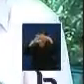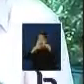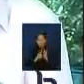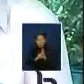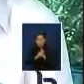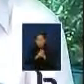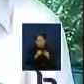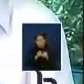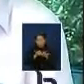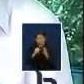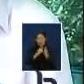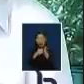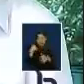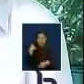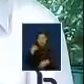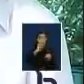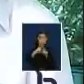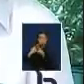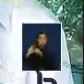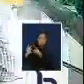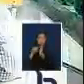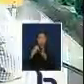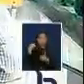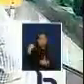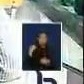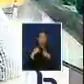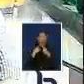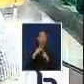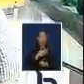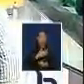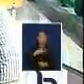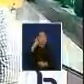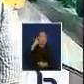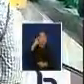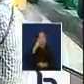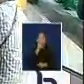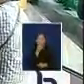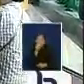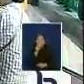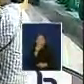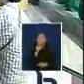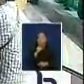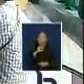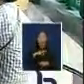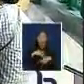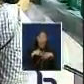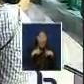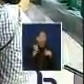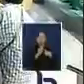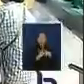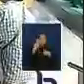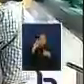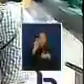รคมือเท้าปากอย่างเดียวนะก็หลายโรคแต่ว่าในส่วนนี้ผมยังมีความสบายใจอยู่เพราะว่าถ้าประชาชนเข้าถึงข้อมูลข่าวส